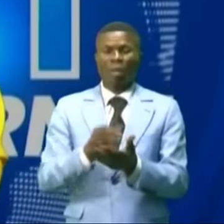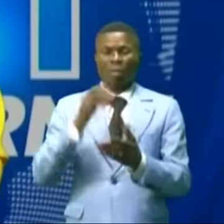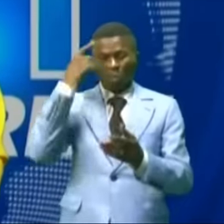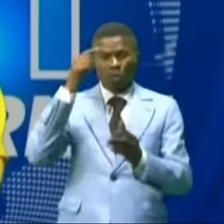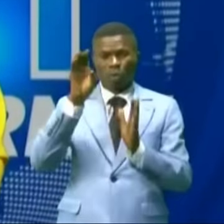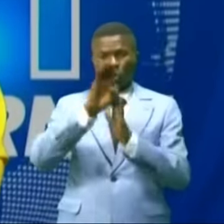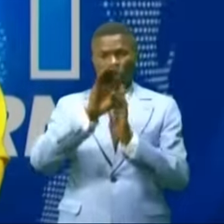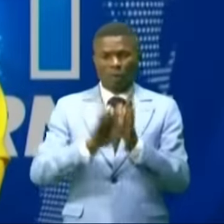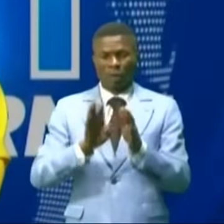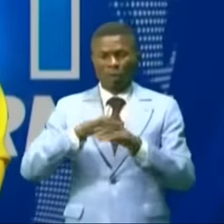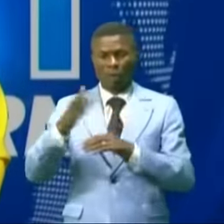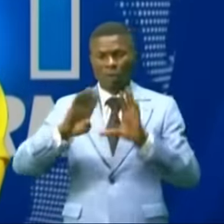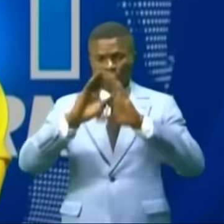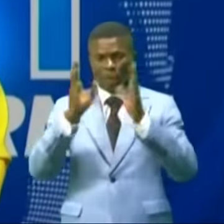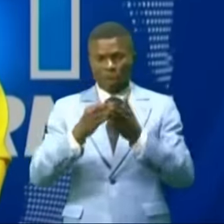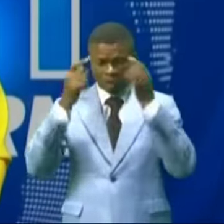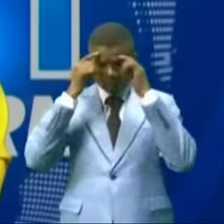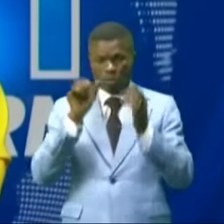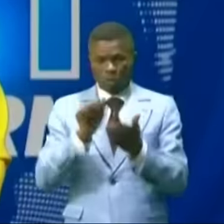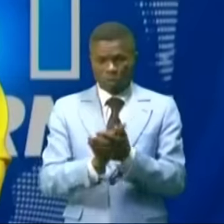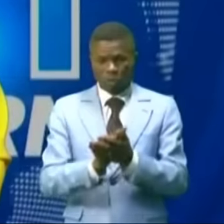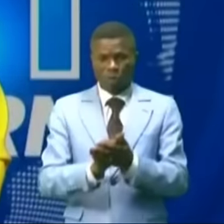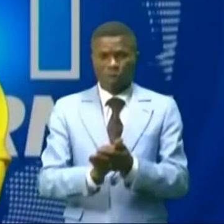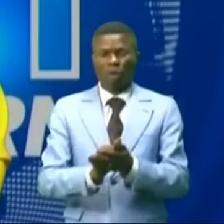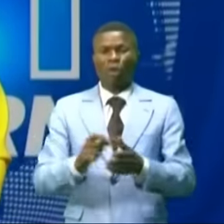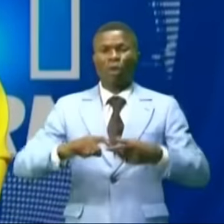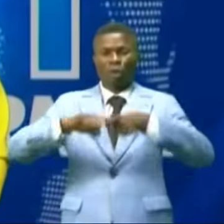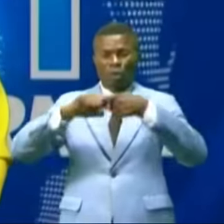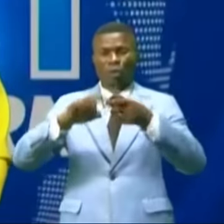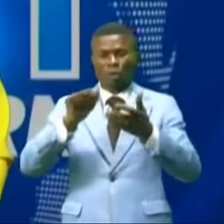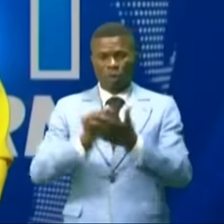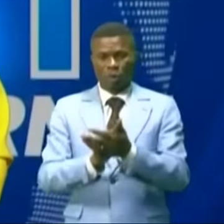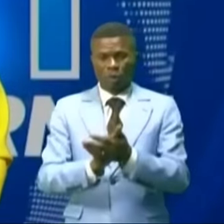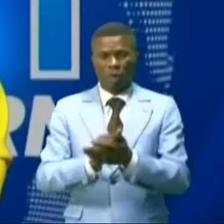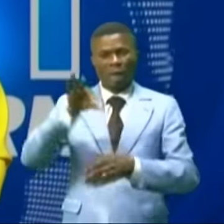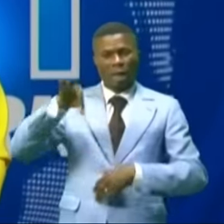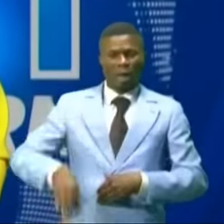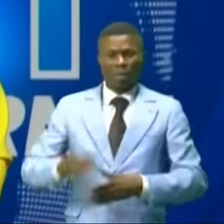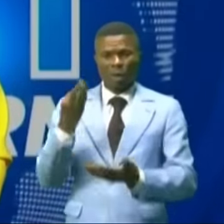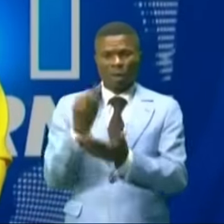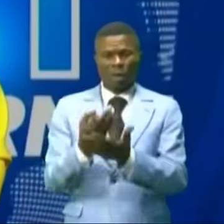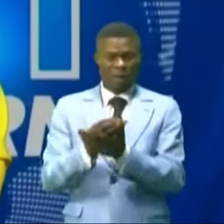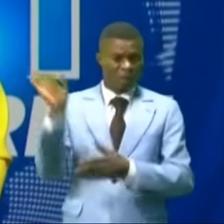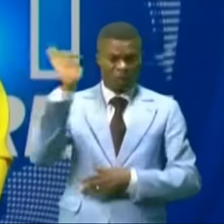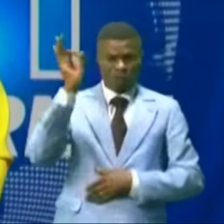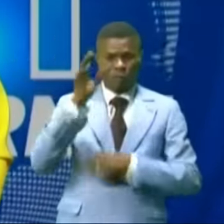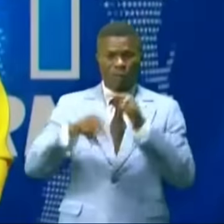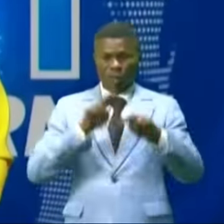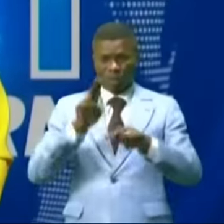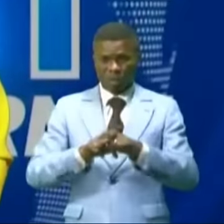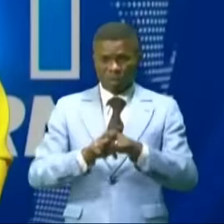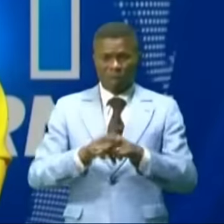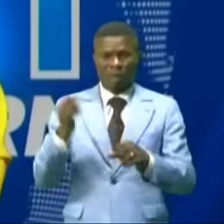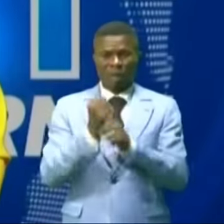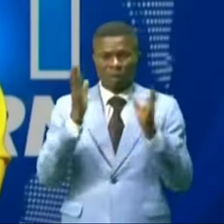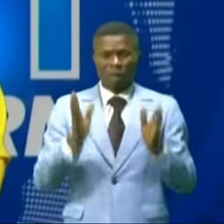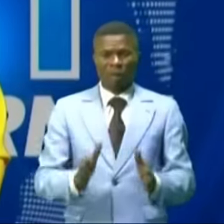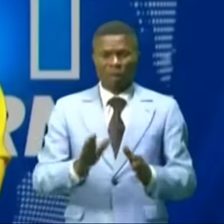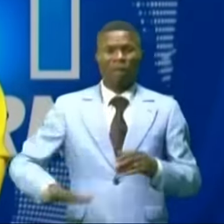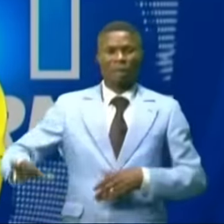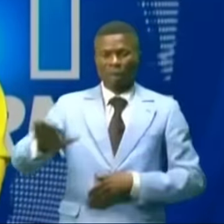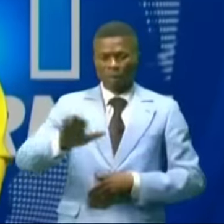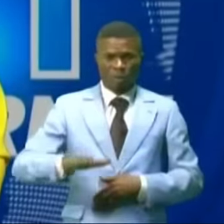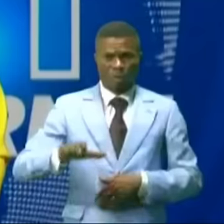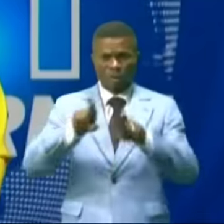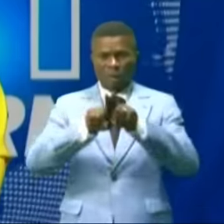conditions. Toutes ces résolutions et mesures sont prises dans l'intérêt du fonds forestier national, de son personnel, de la nation